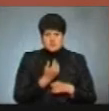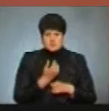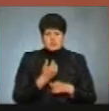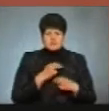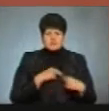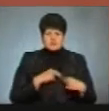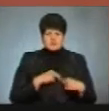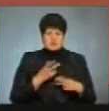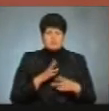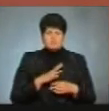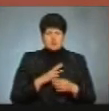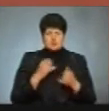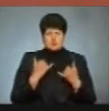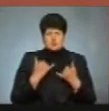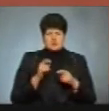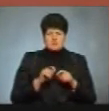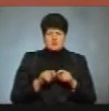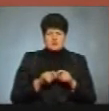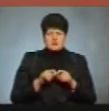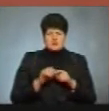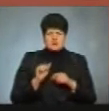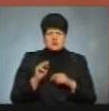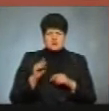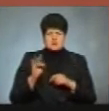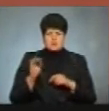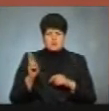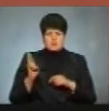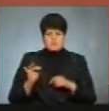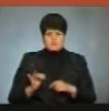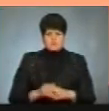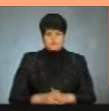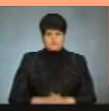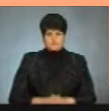і також працівники, які там були сьогодні і перевіряли атракціони.